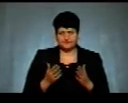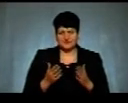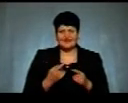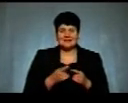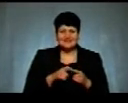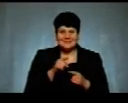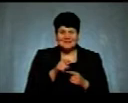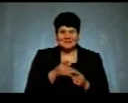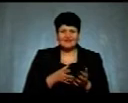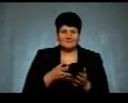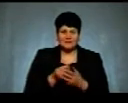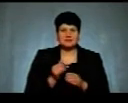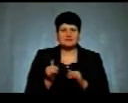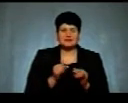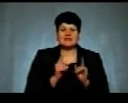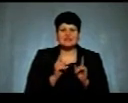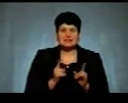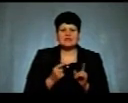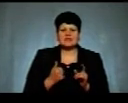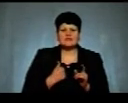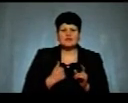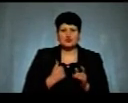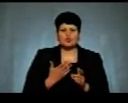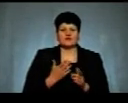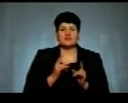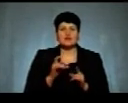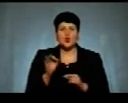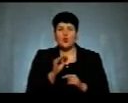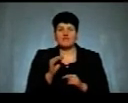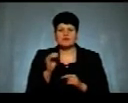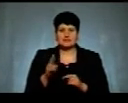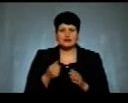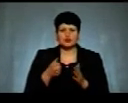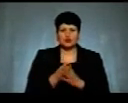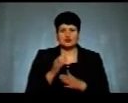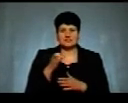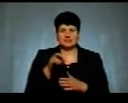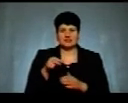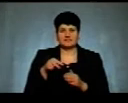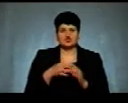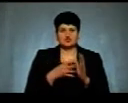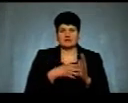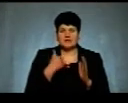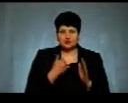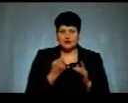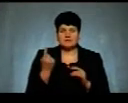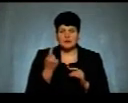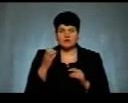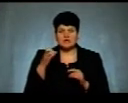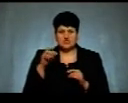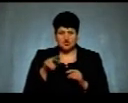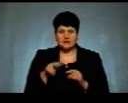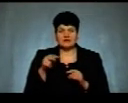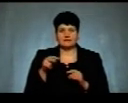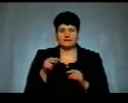Цими виплатами забезпечувалися тільки військовослужбовці офіцерської категорії до січня 2019 року, а вже з 1 січня,